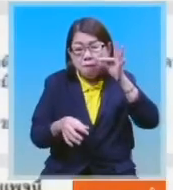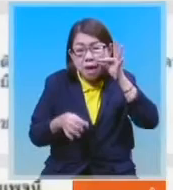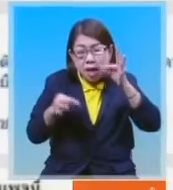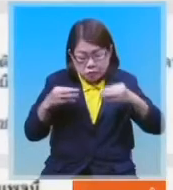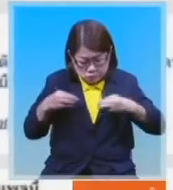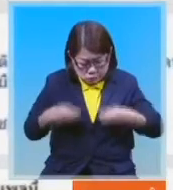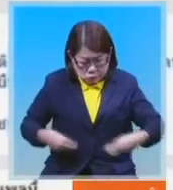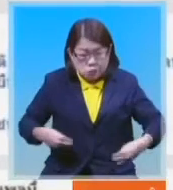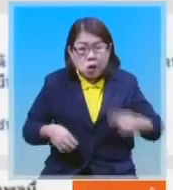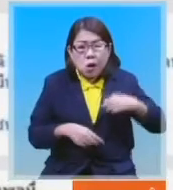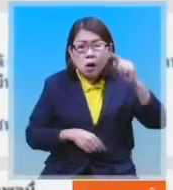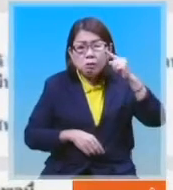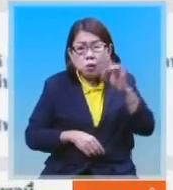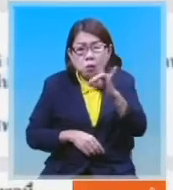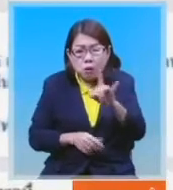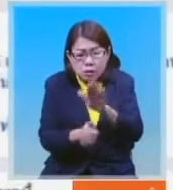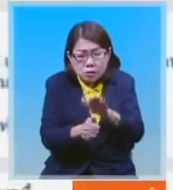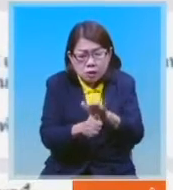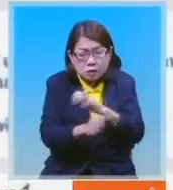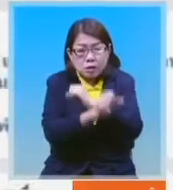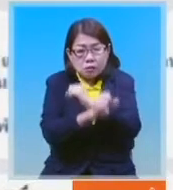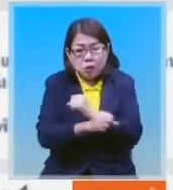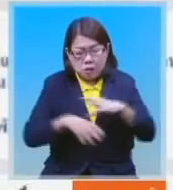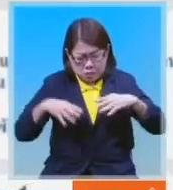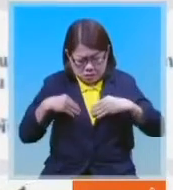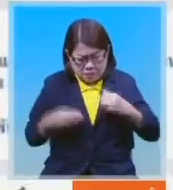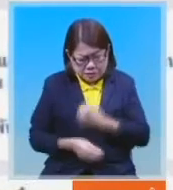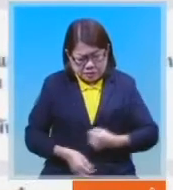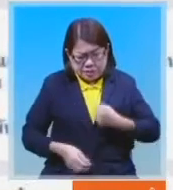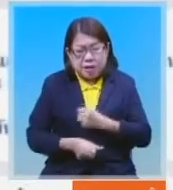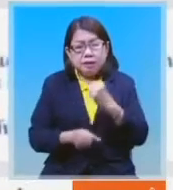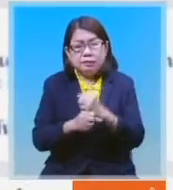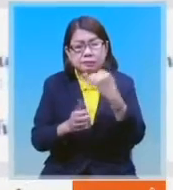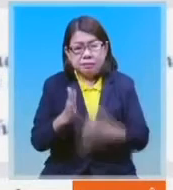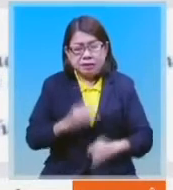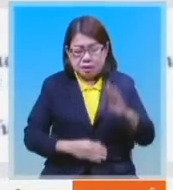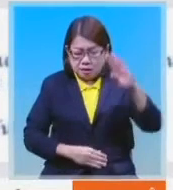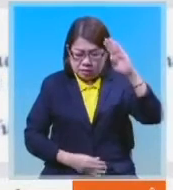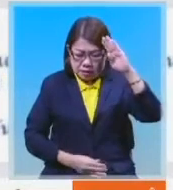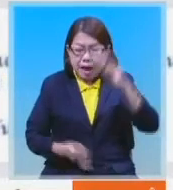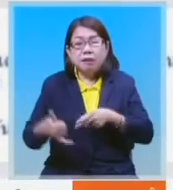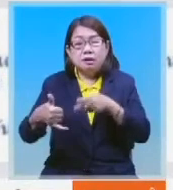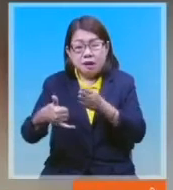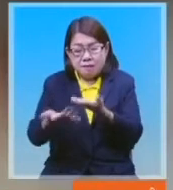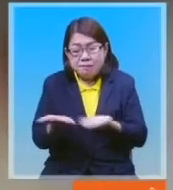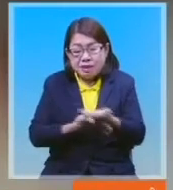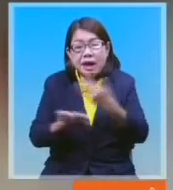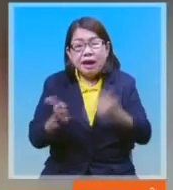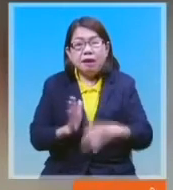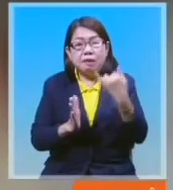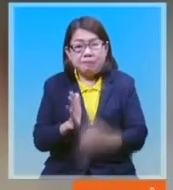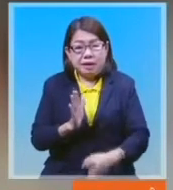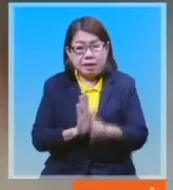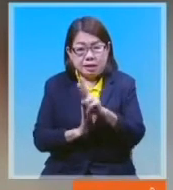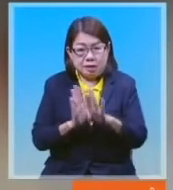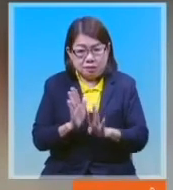ว่าเป็นสัตว์ป่าคุ้มครองและเสียใจในสิ่งที่จะทำลงไปกองทัพก็ได้พิจารณาลงโทษทางโดยการ